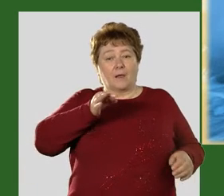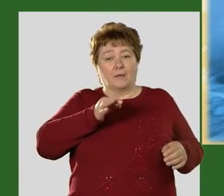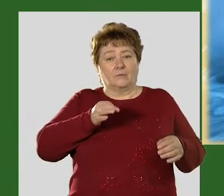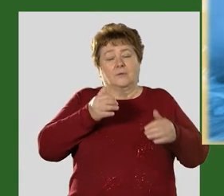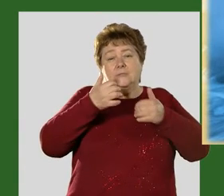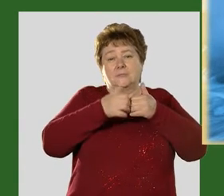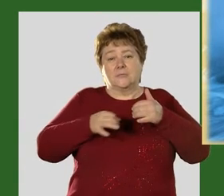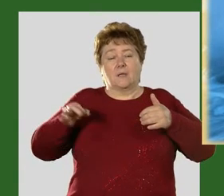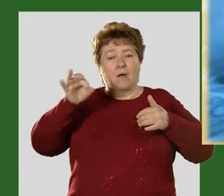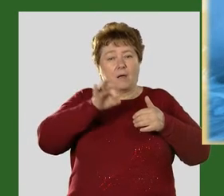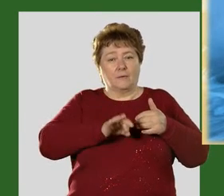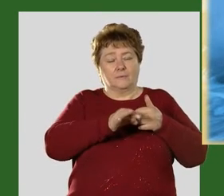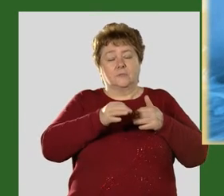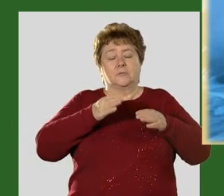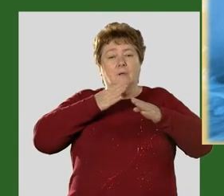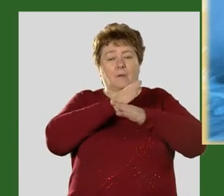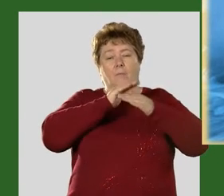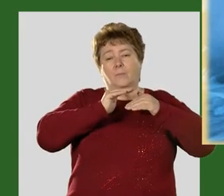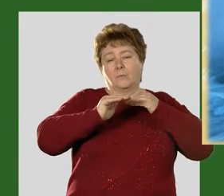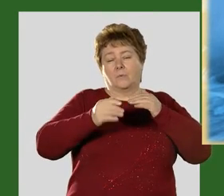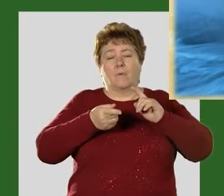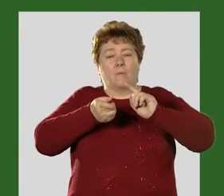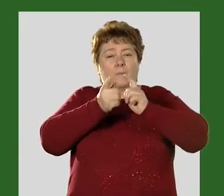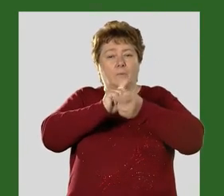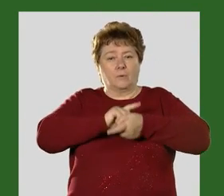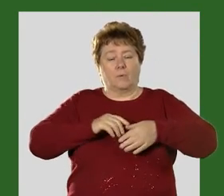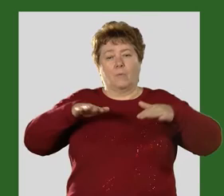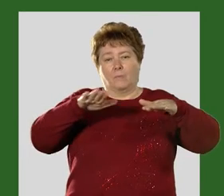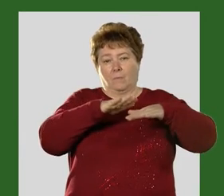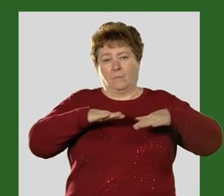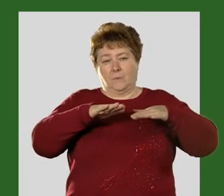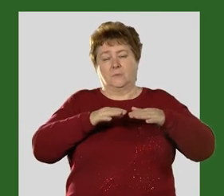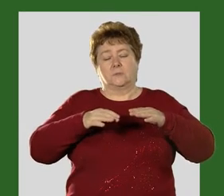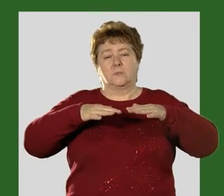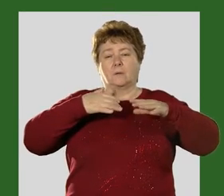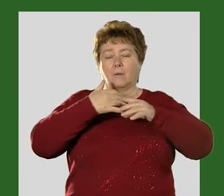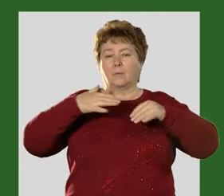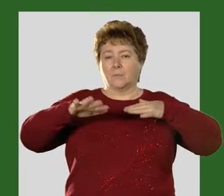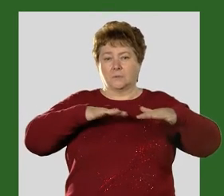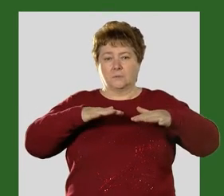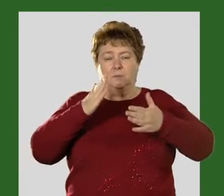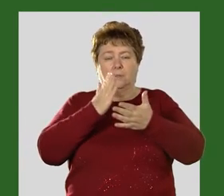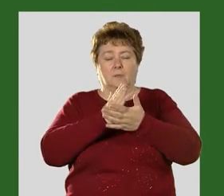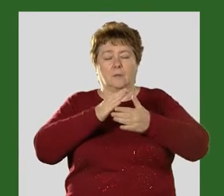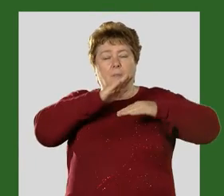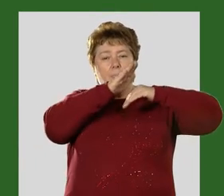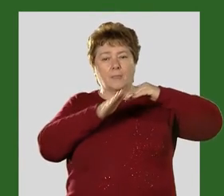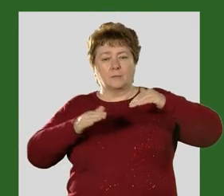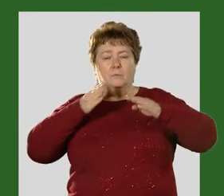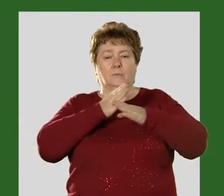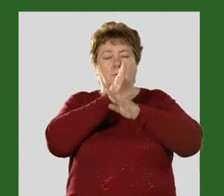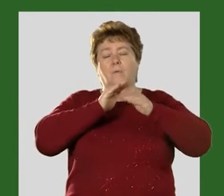районах срединоокеанических хребтов, как и в переходной зоне, происходят землетрясения. На склонах